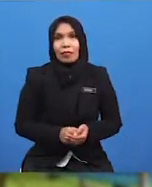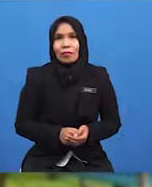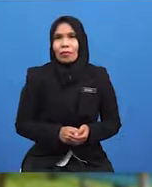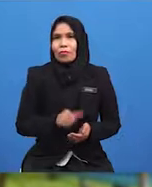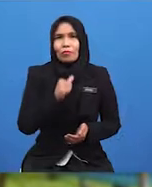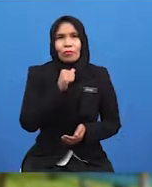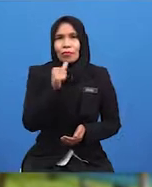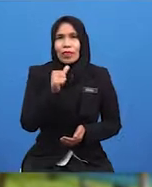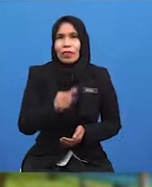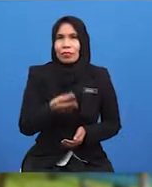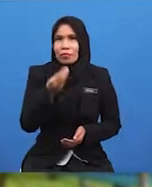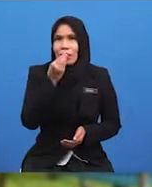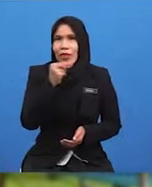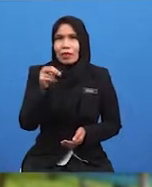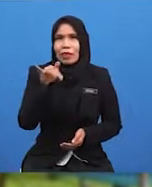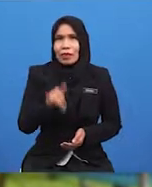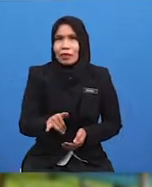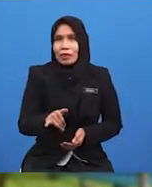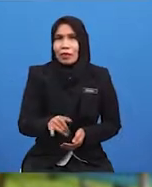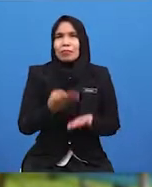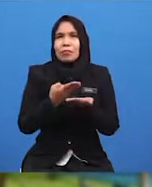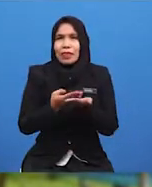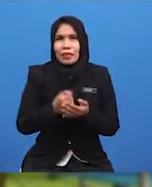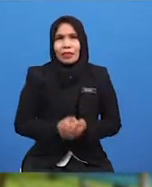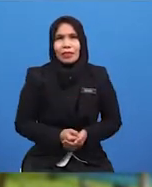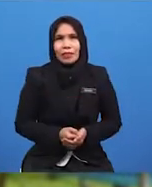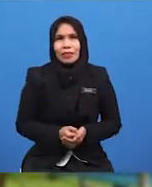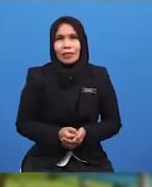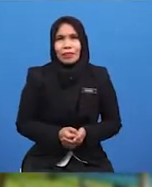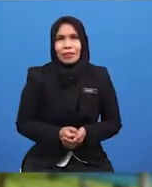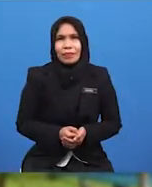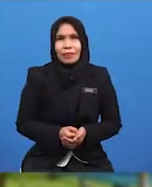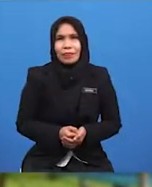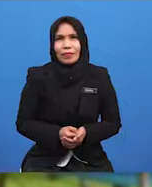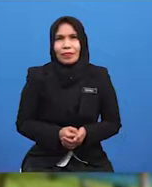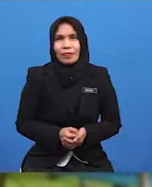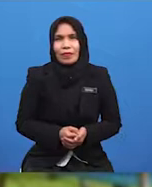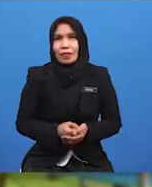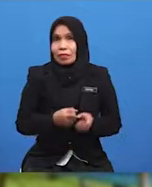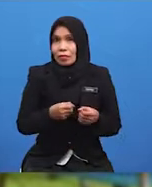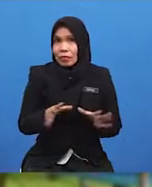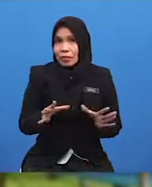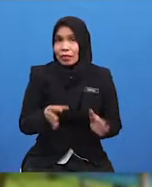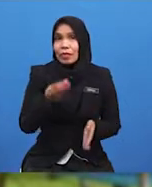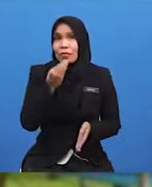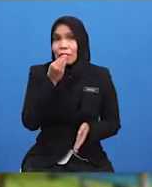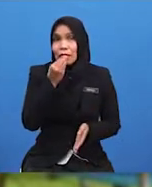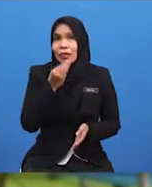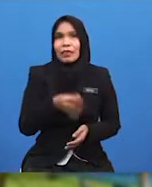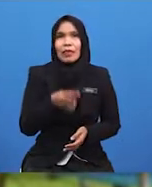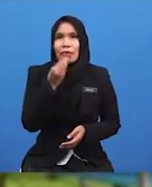makan sekali-sekali lo tuh tidak mengapa lepas ini makanlah makanan yang seimbang